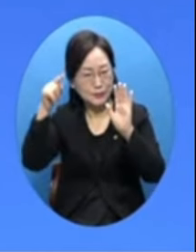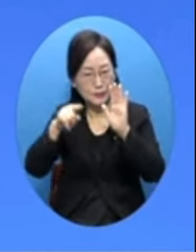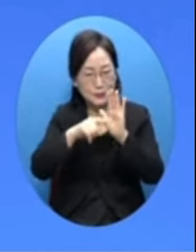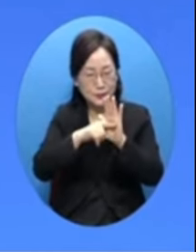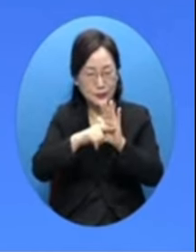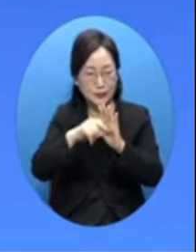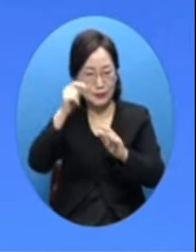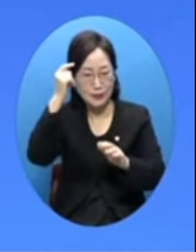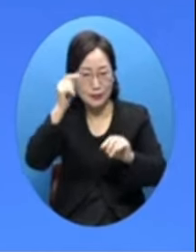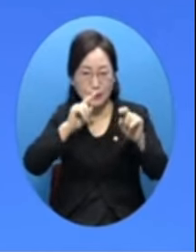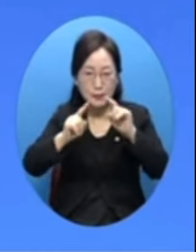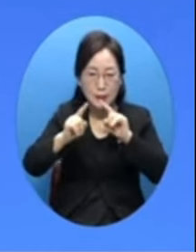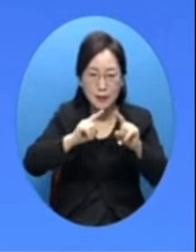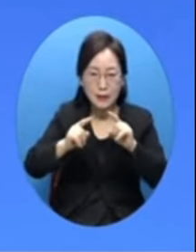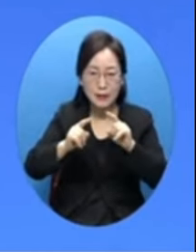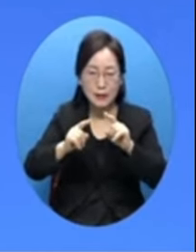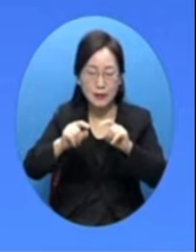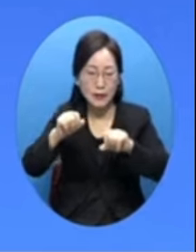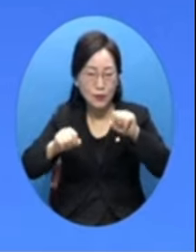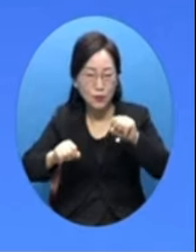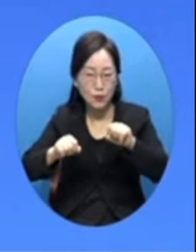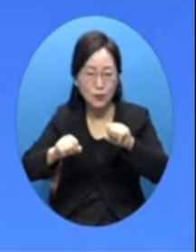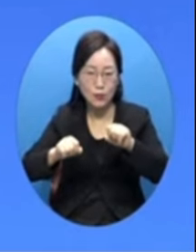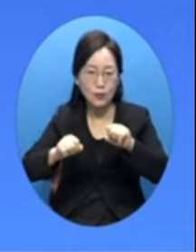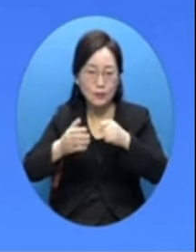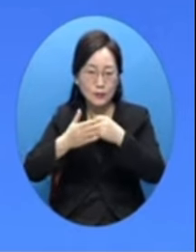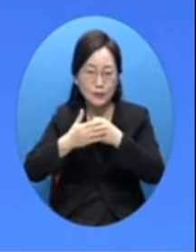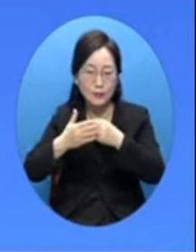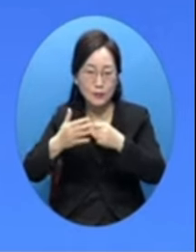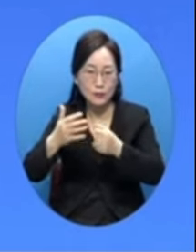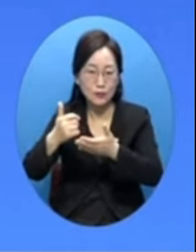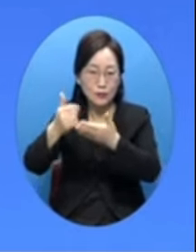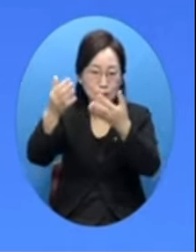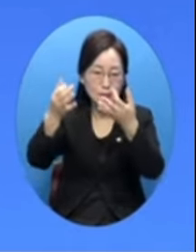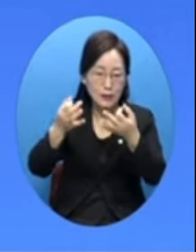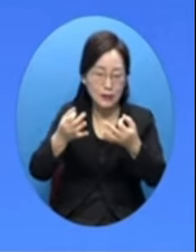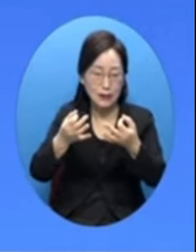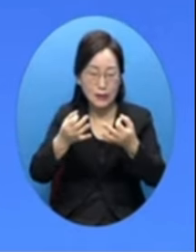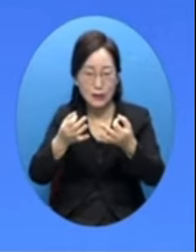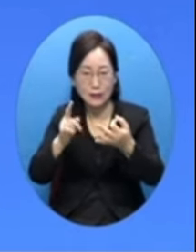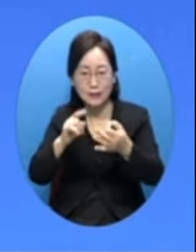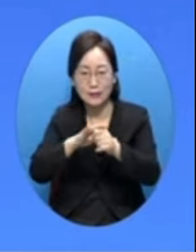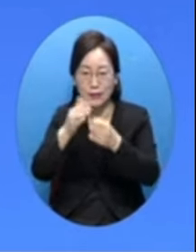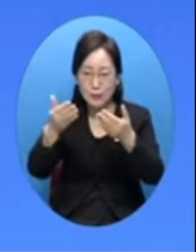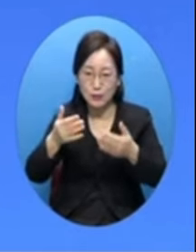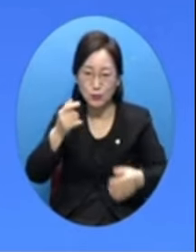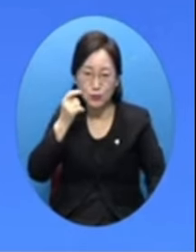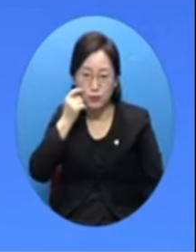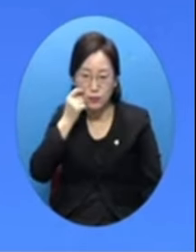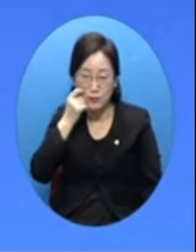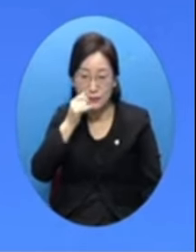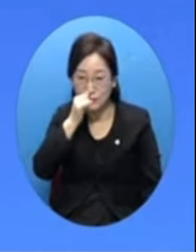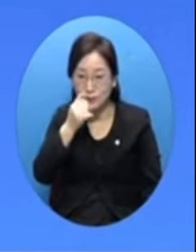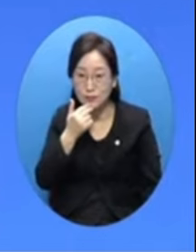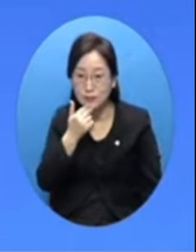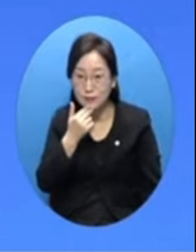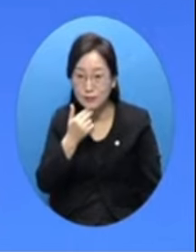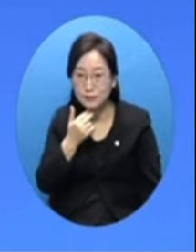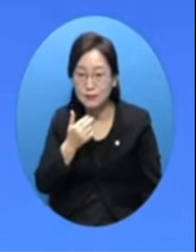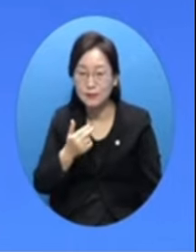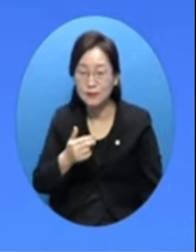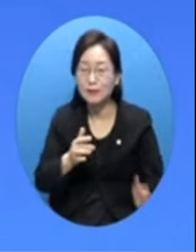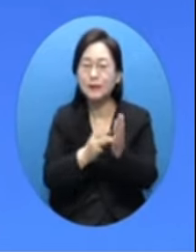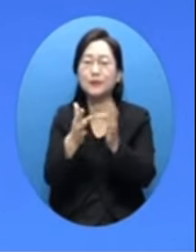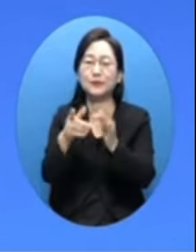행동해서 우리 주님의 사랑을 받지 못한 모습으로 살고 있지 않은지 예수